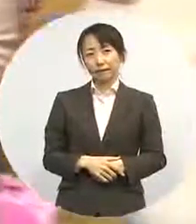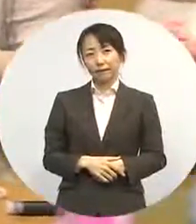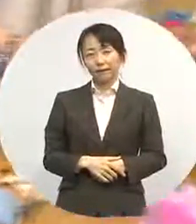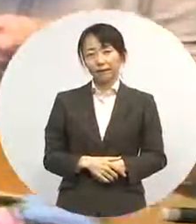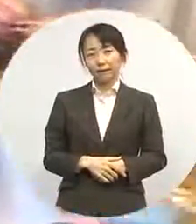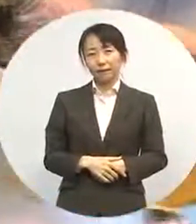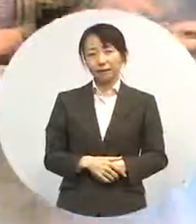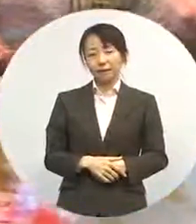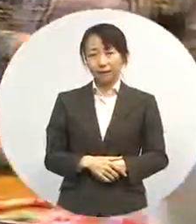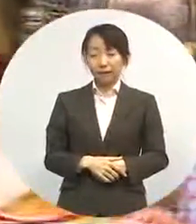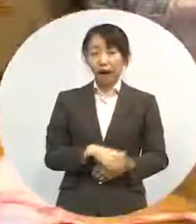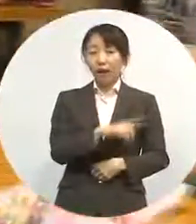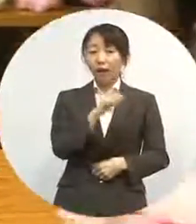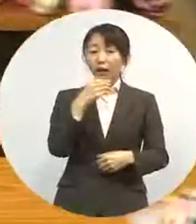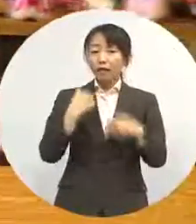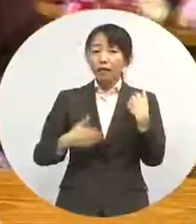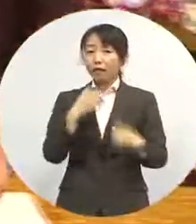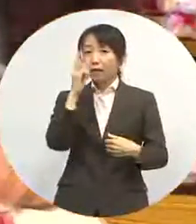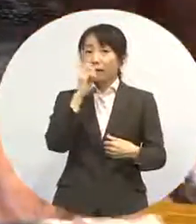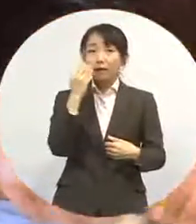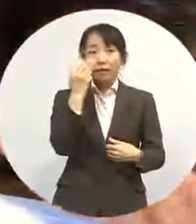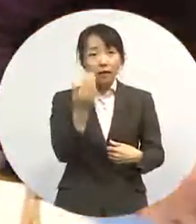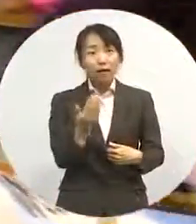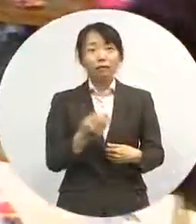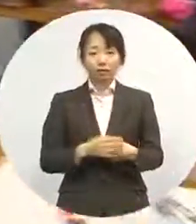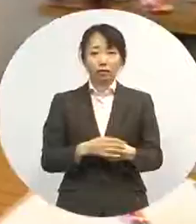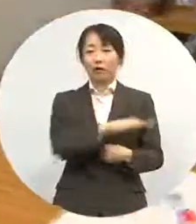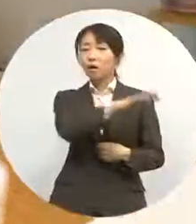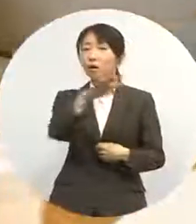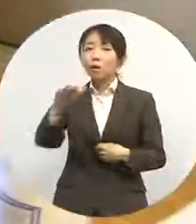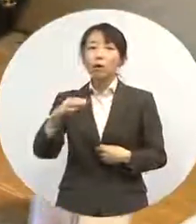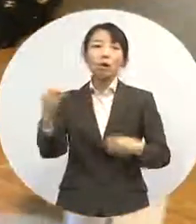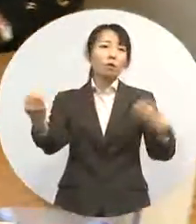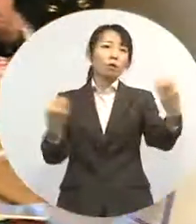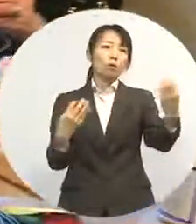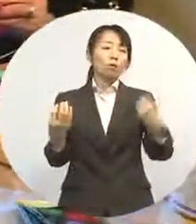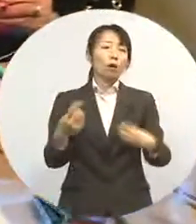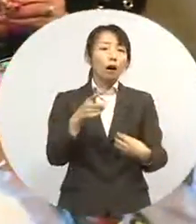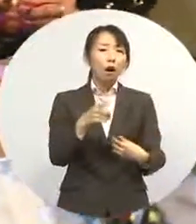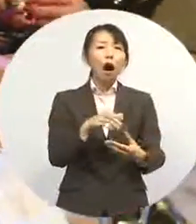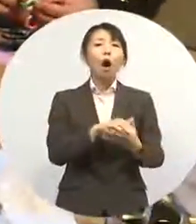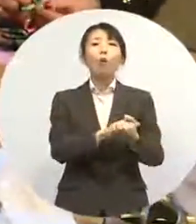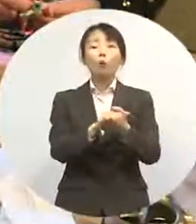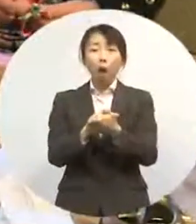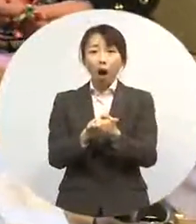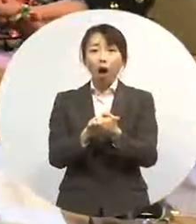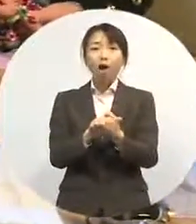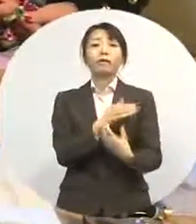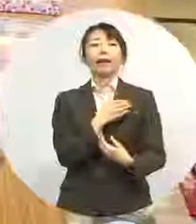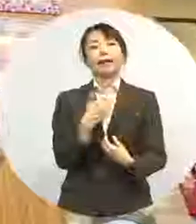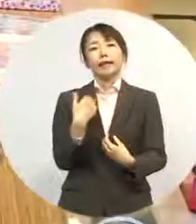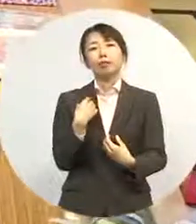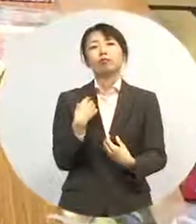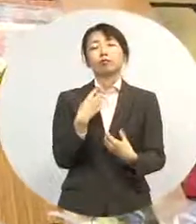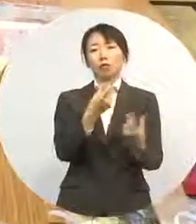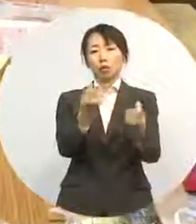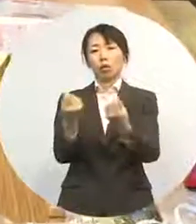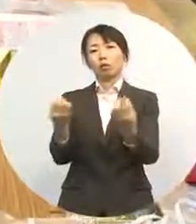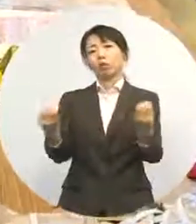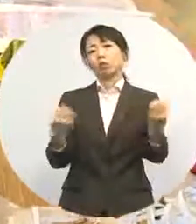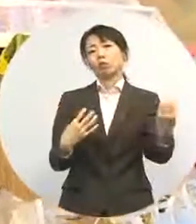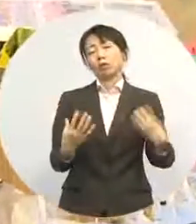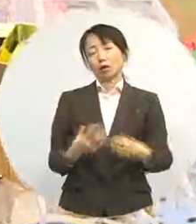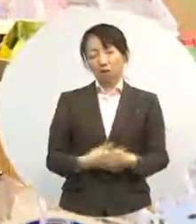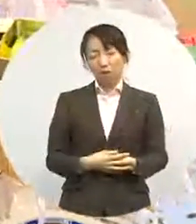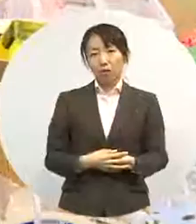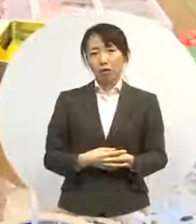老人クラブの楽しみはという質問に口を揃えて出たのは和ができるということ。